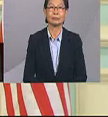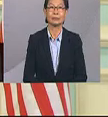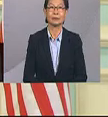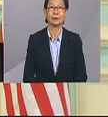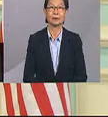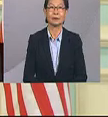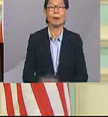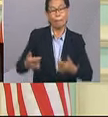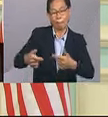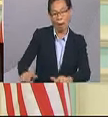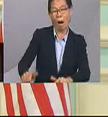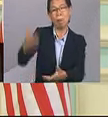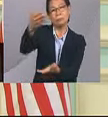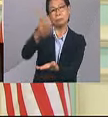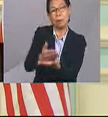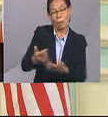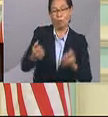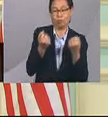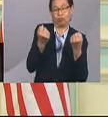yang dibenarkan hanya berhenti di